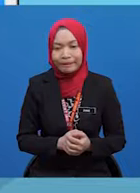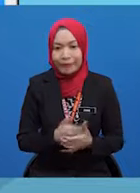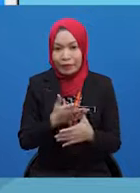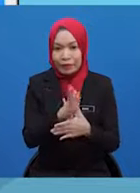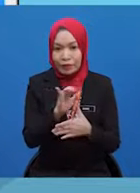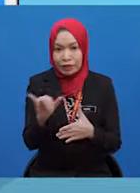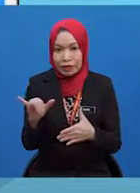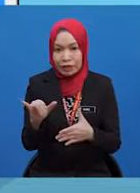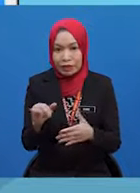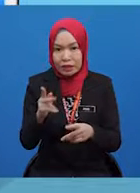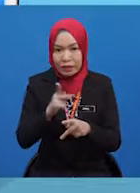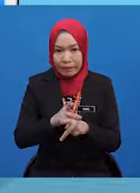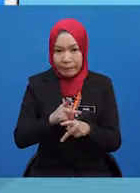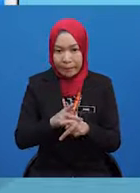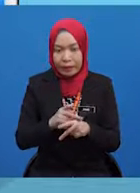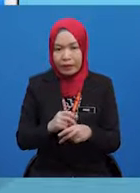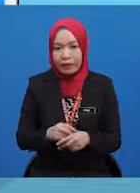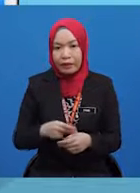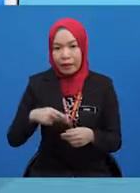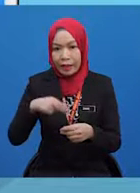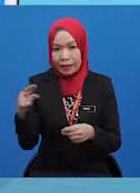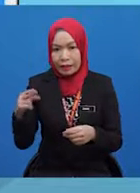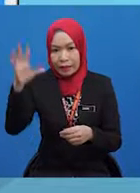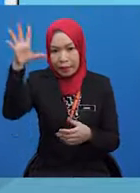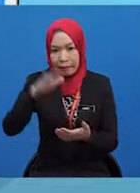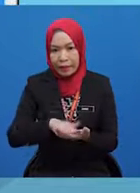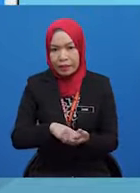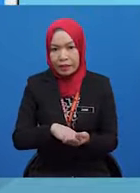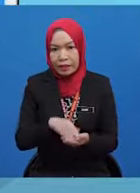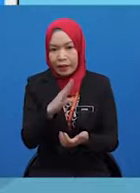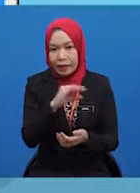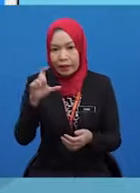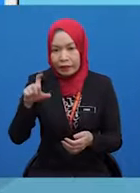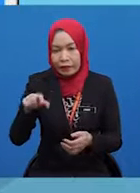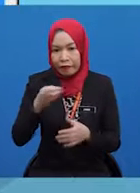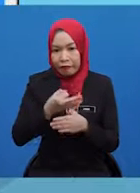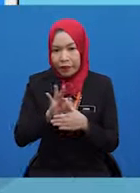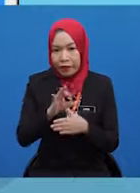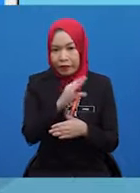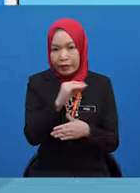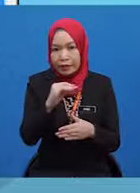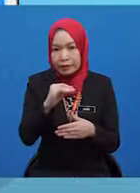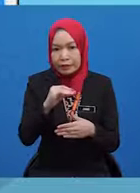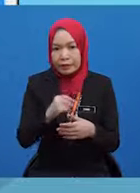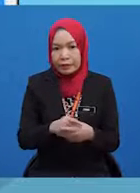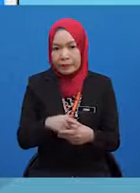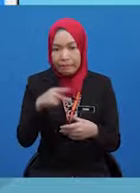Seterusnya, simpan hasil imbasan, klik File dan Save As.